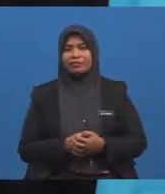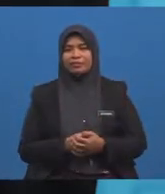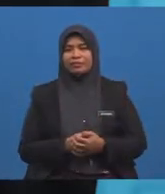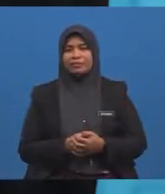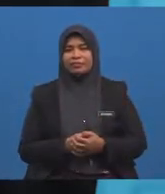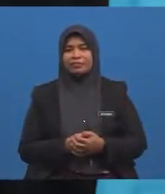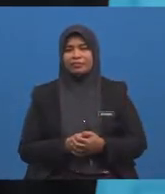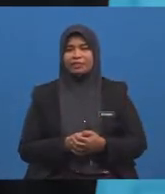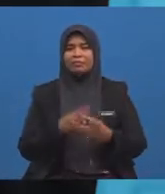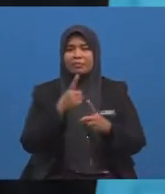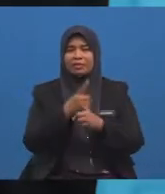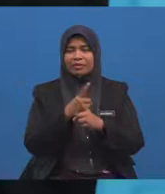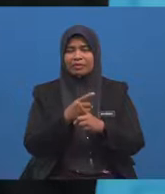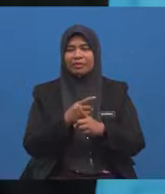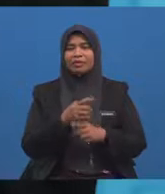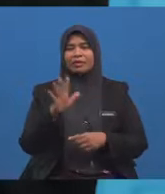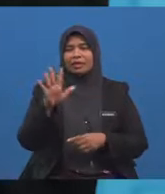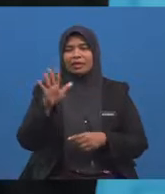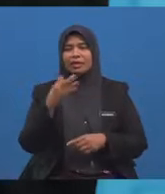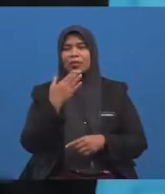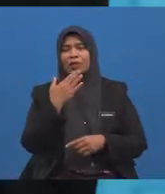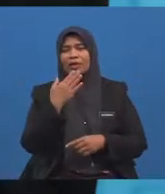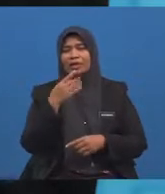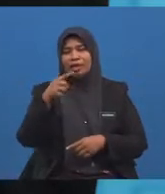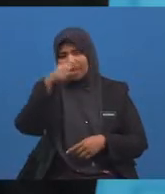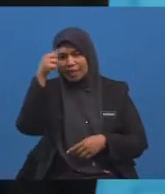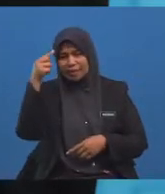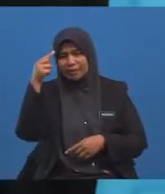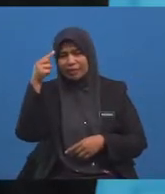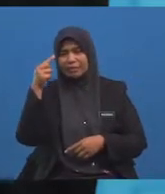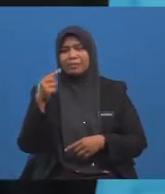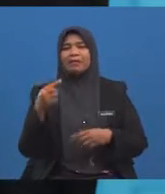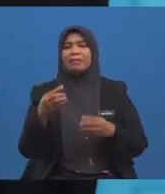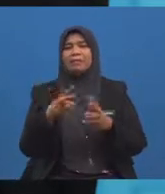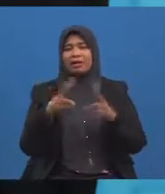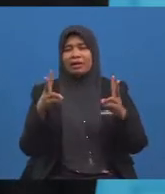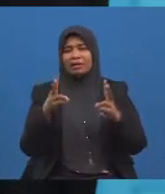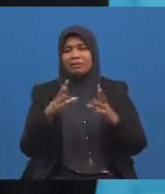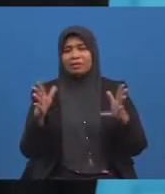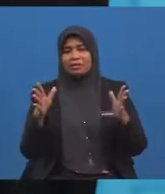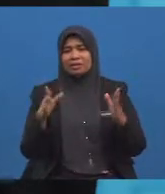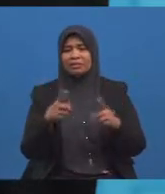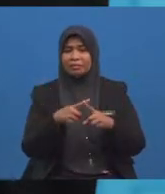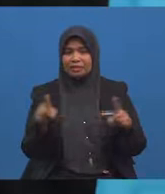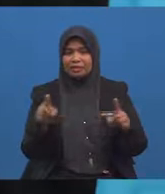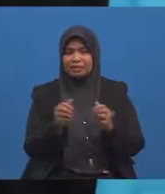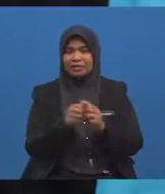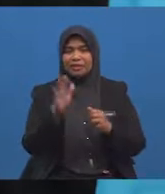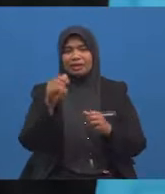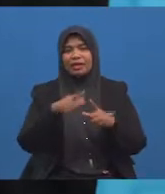Ya, betul. Tapak tangan warna hitam adalah paling besar berbanding dengan yang